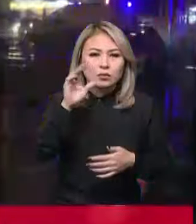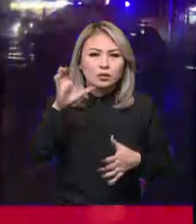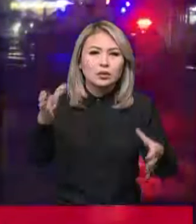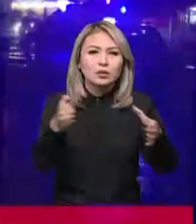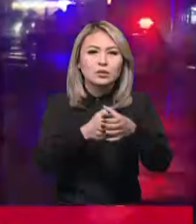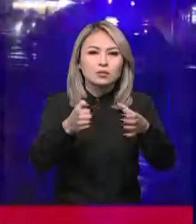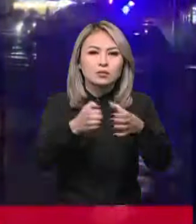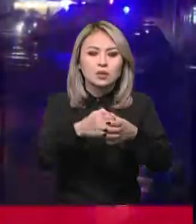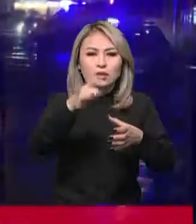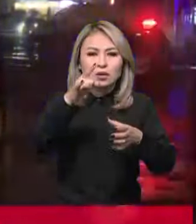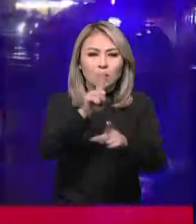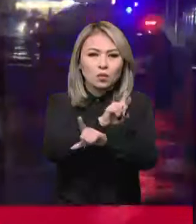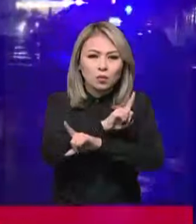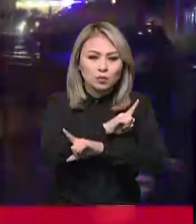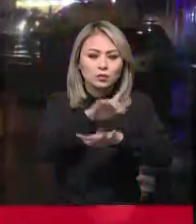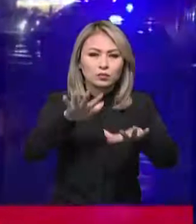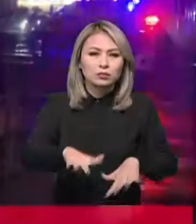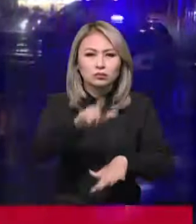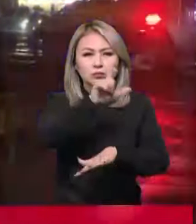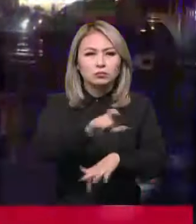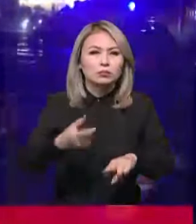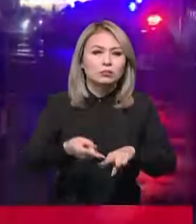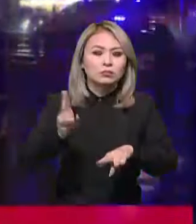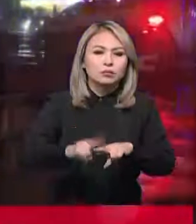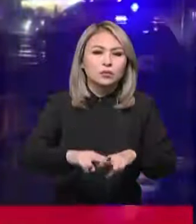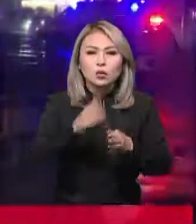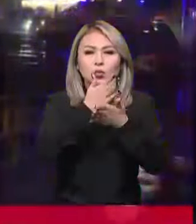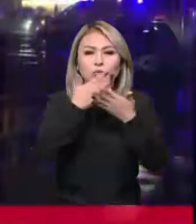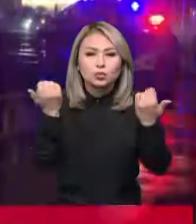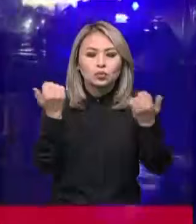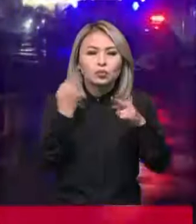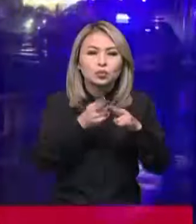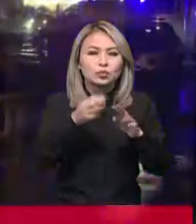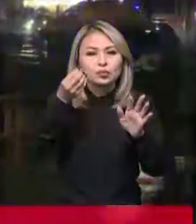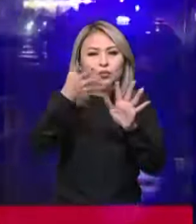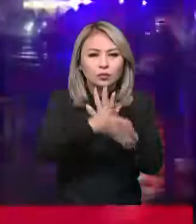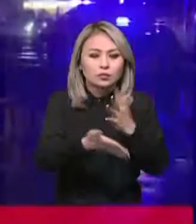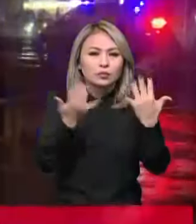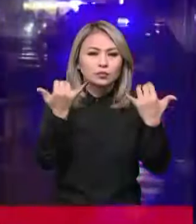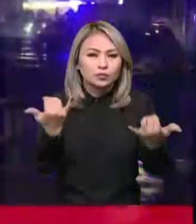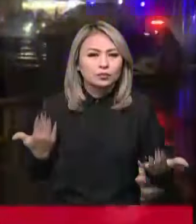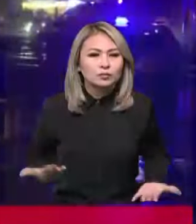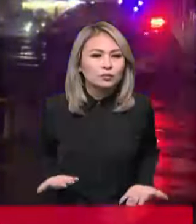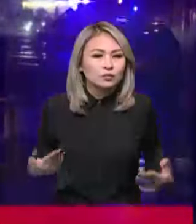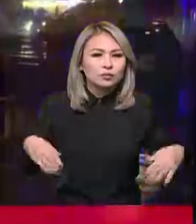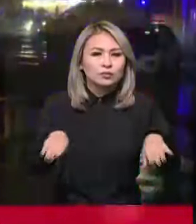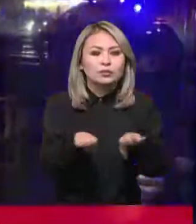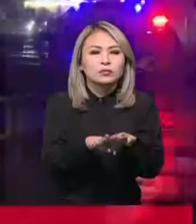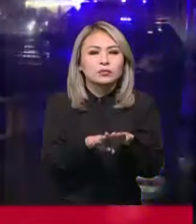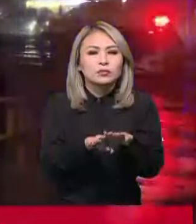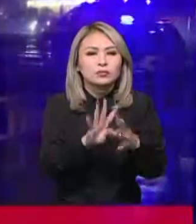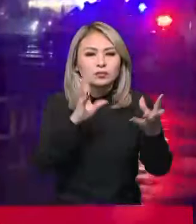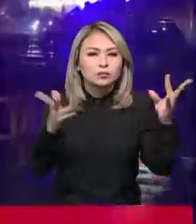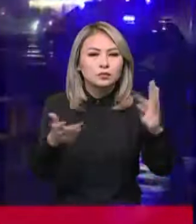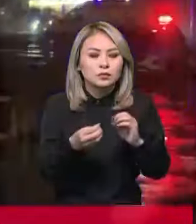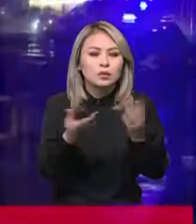мамандарының айтуынша қаза тапқандар, зардап шеккендер жоқ. Келген шығын көлемі енді өрт толықтай сөндірілгеннен кейін